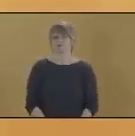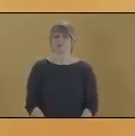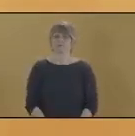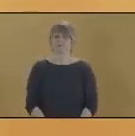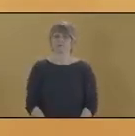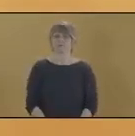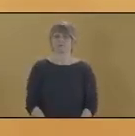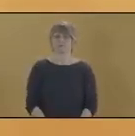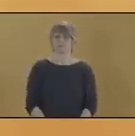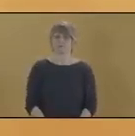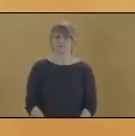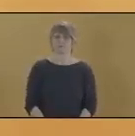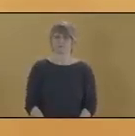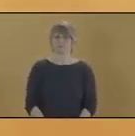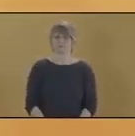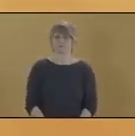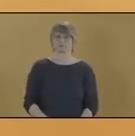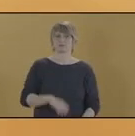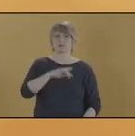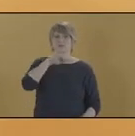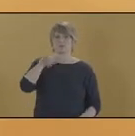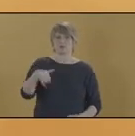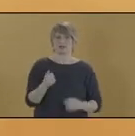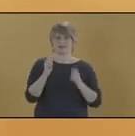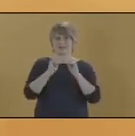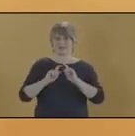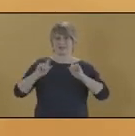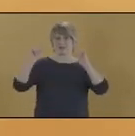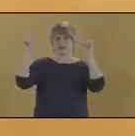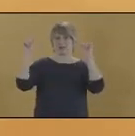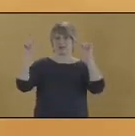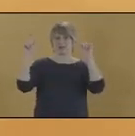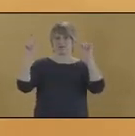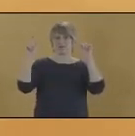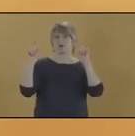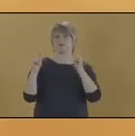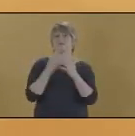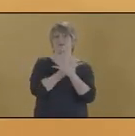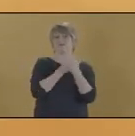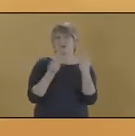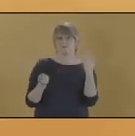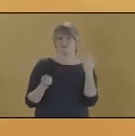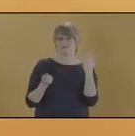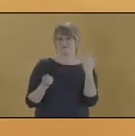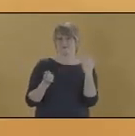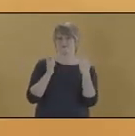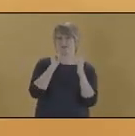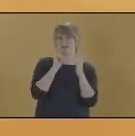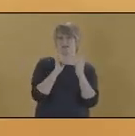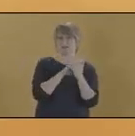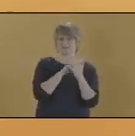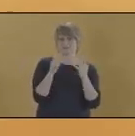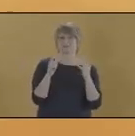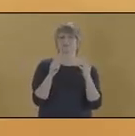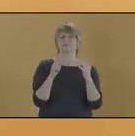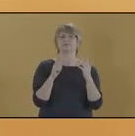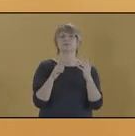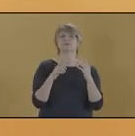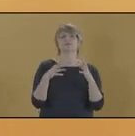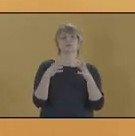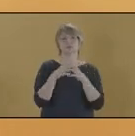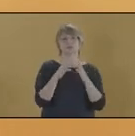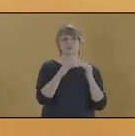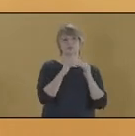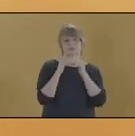Die Themen des Projektes sind, wir haben insgesamt 5 verschiedene Themen identifiziert mit den Peers. Das geht einmal